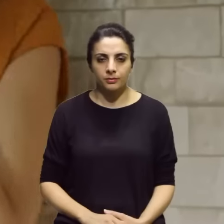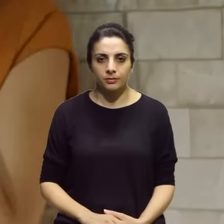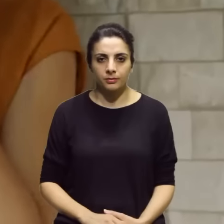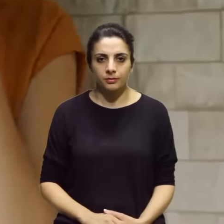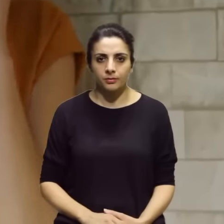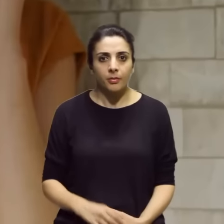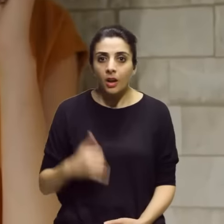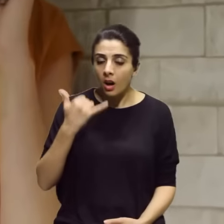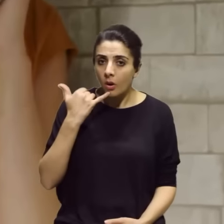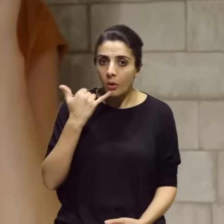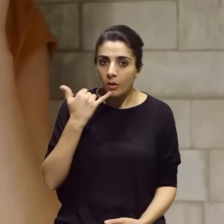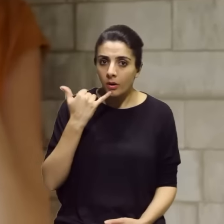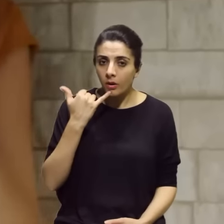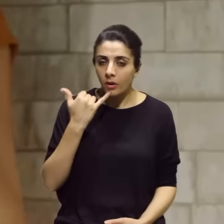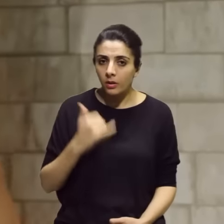Alo.